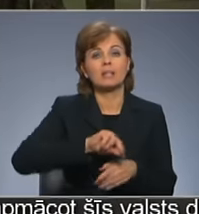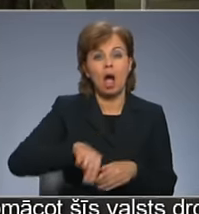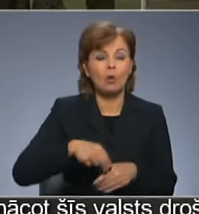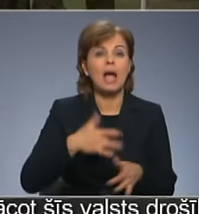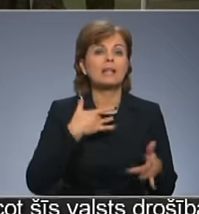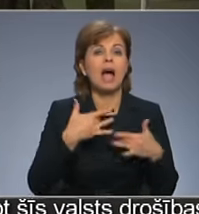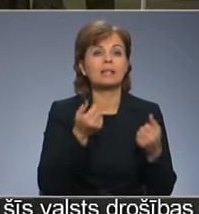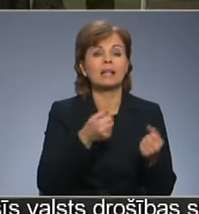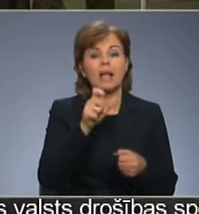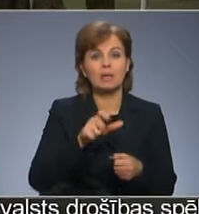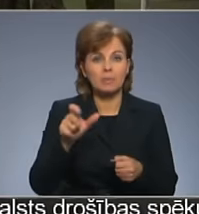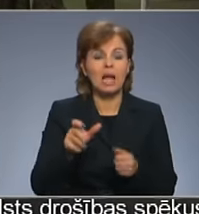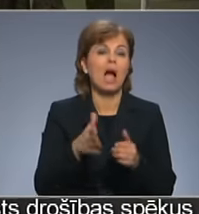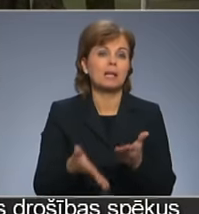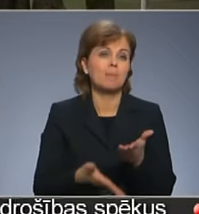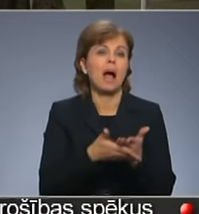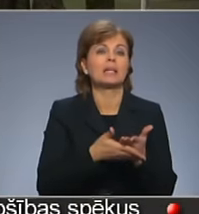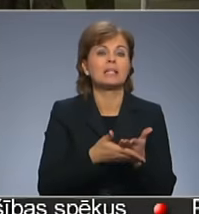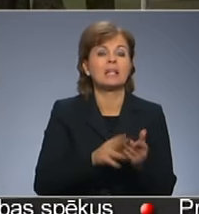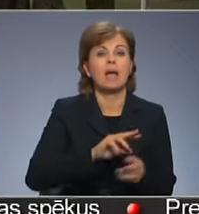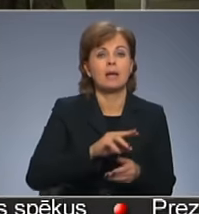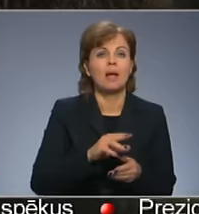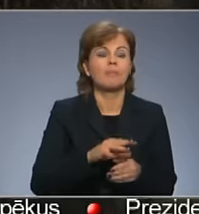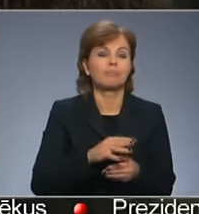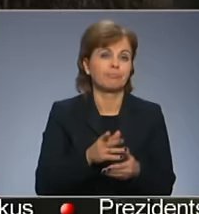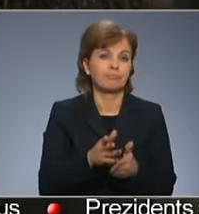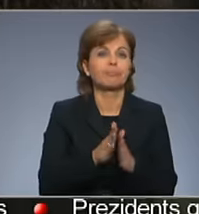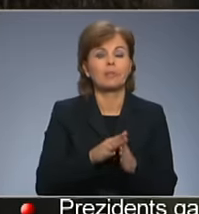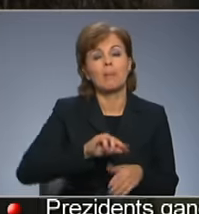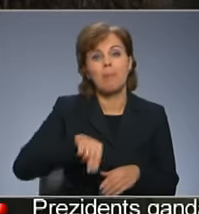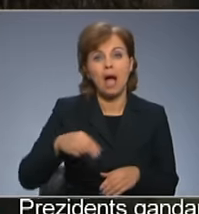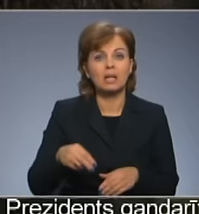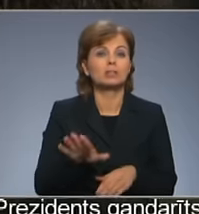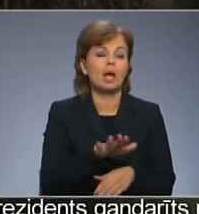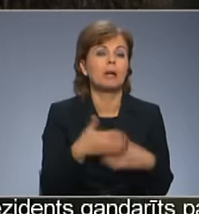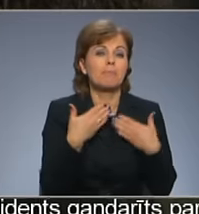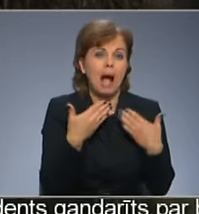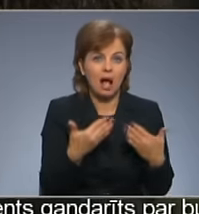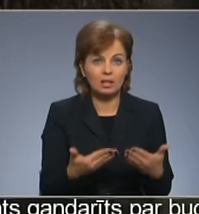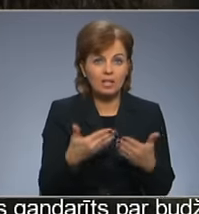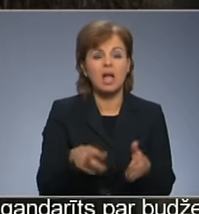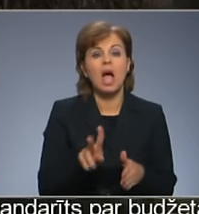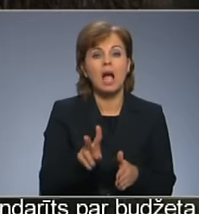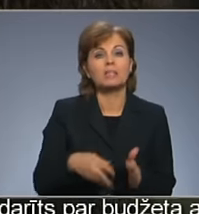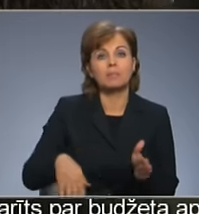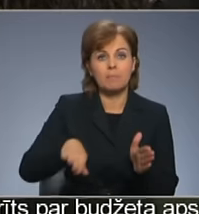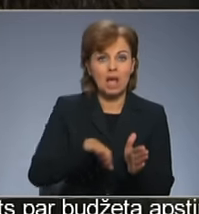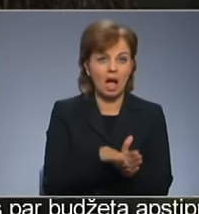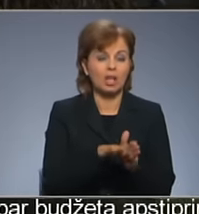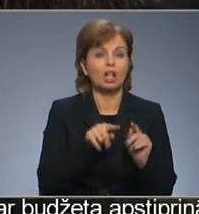teātri, darbinieki vāc parakstus. Man paties liels prieks un paldies visiem tiem, kas piedalījās